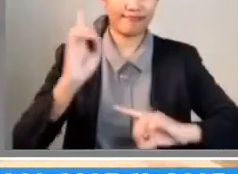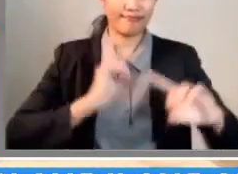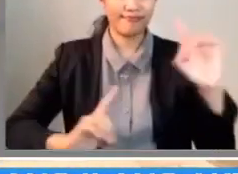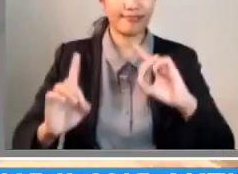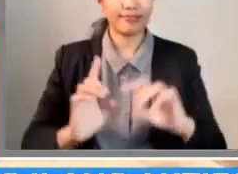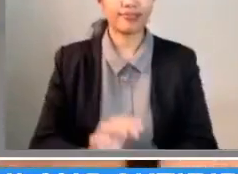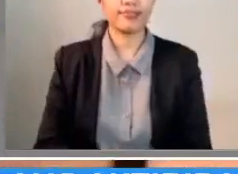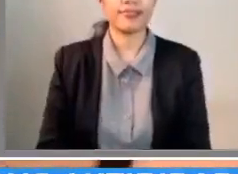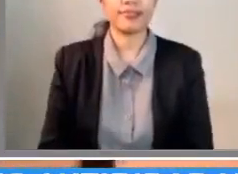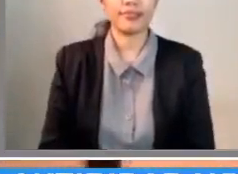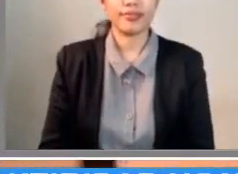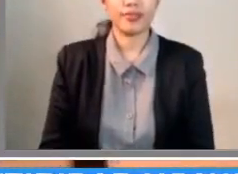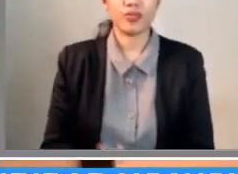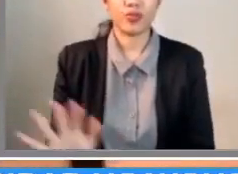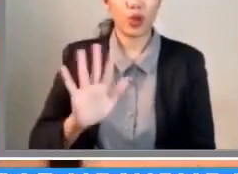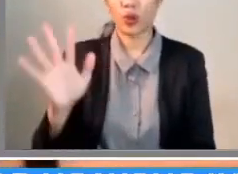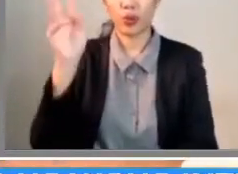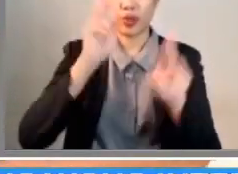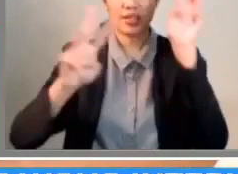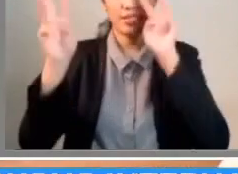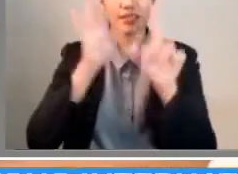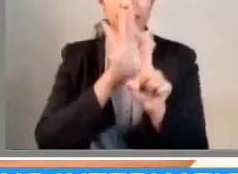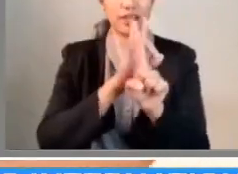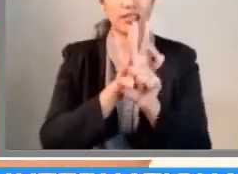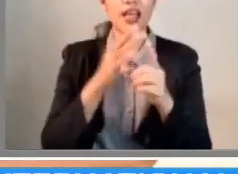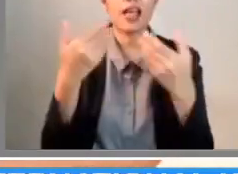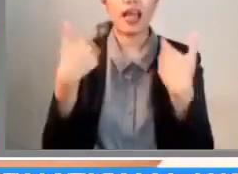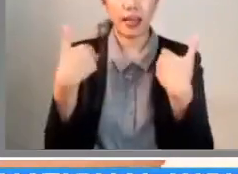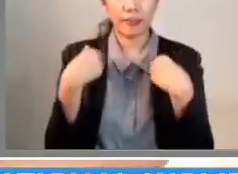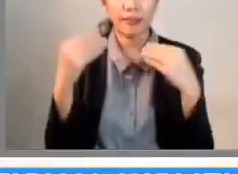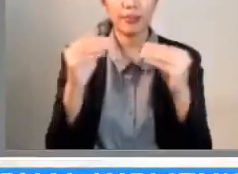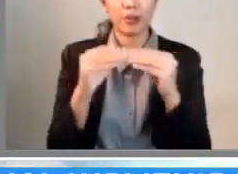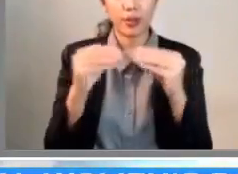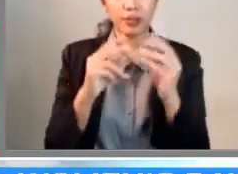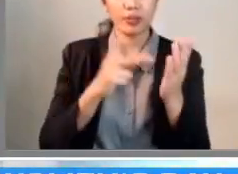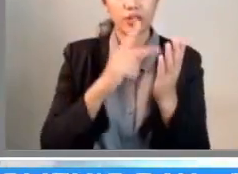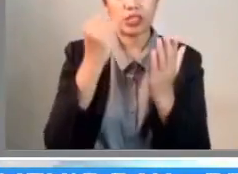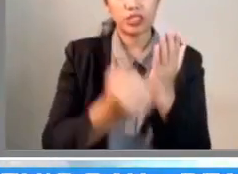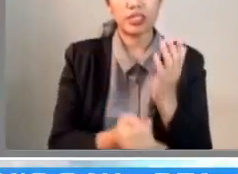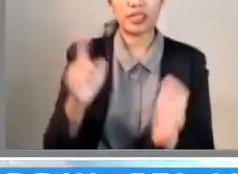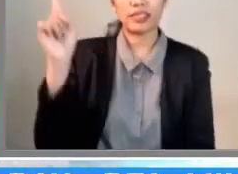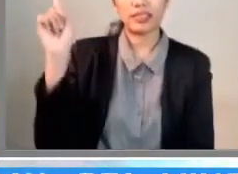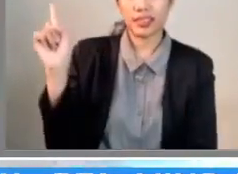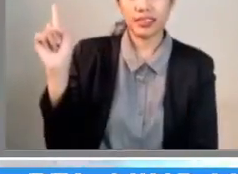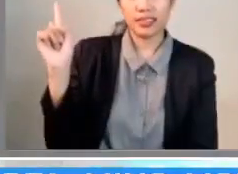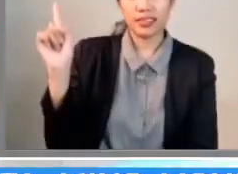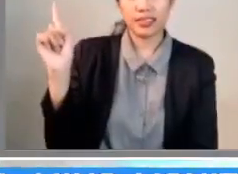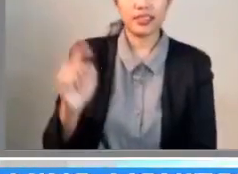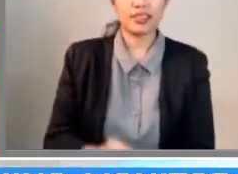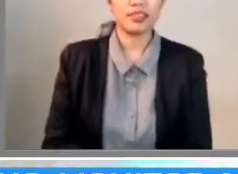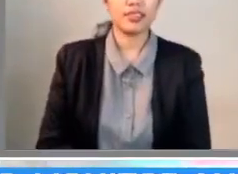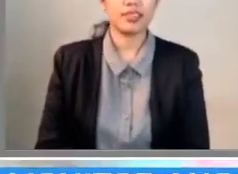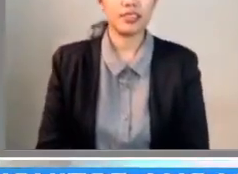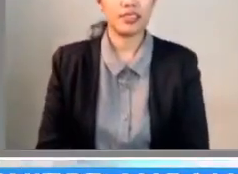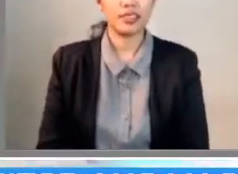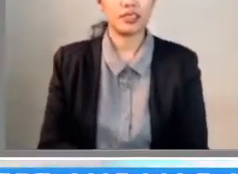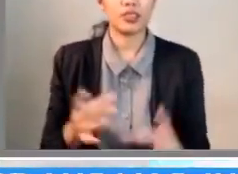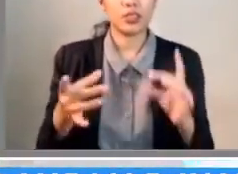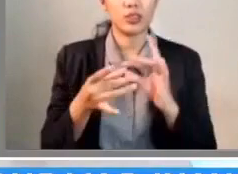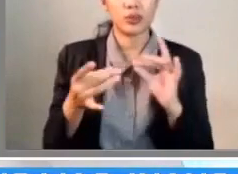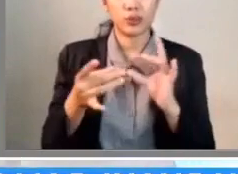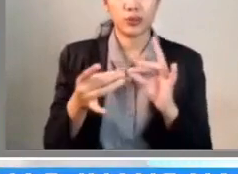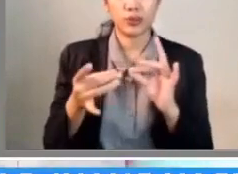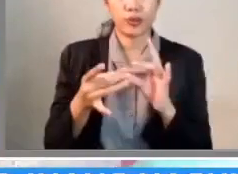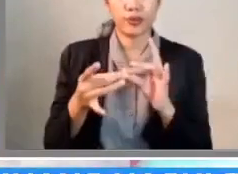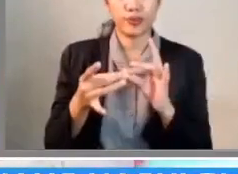ang kanilang fans dahil may upcoming project agad ang Team Jolly. Kwento nila sa Updated with Nelson Canlas, excited